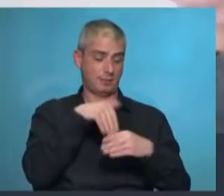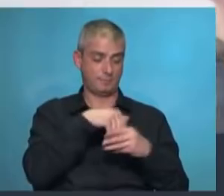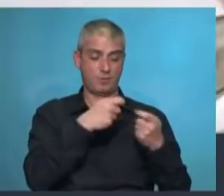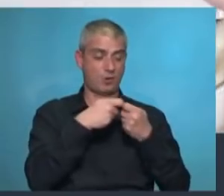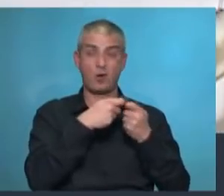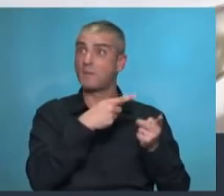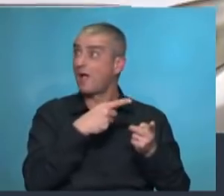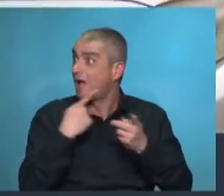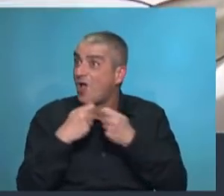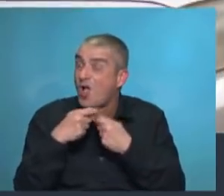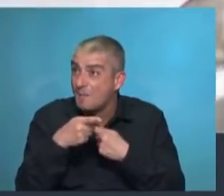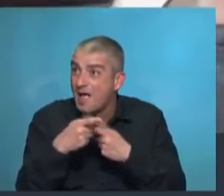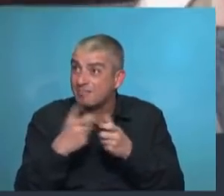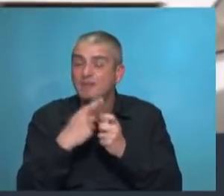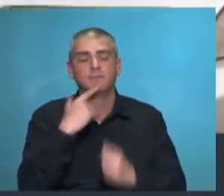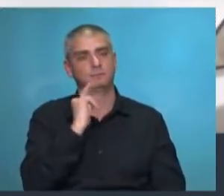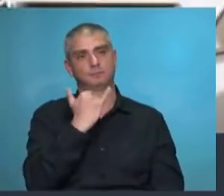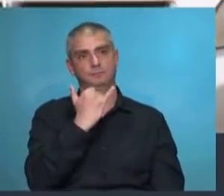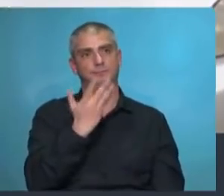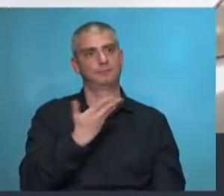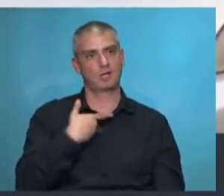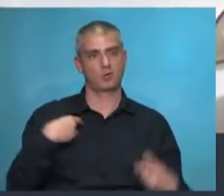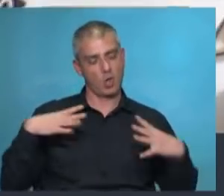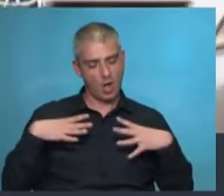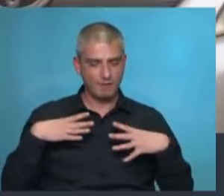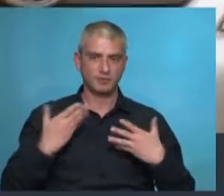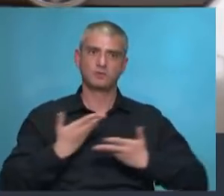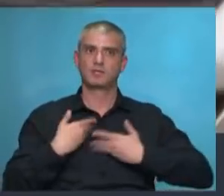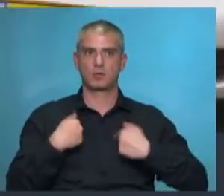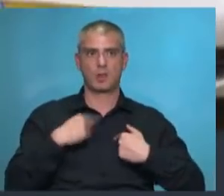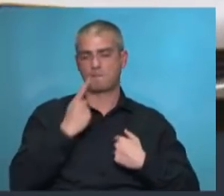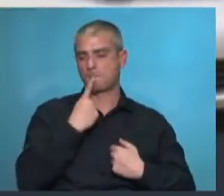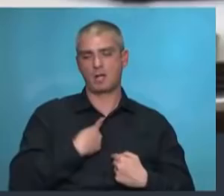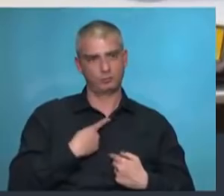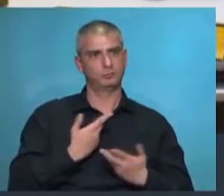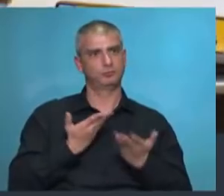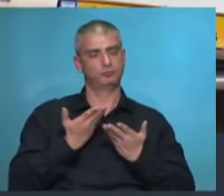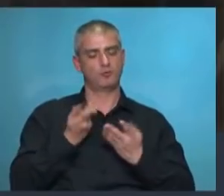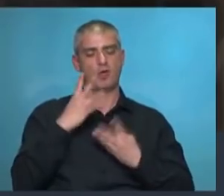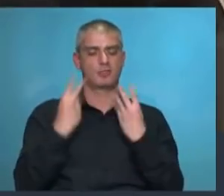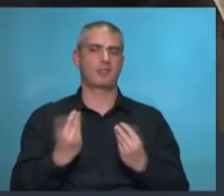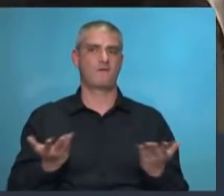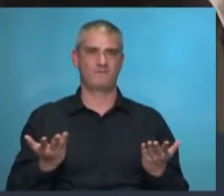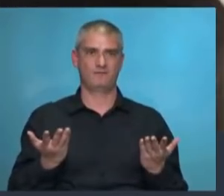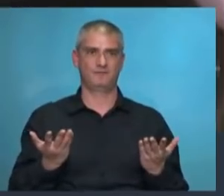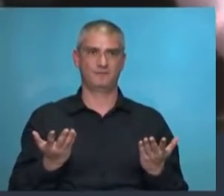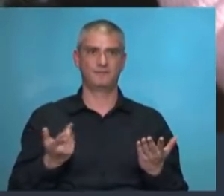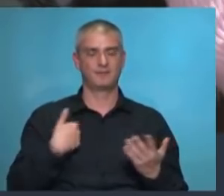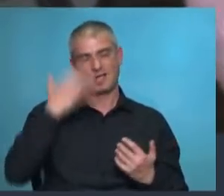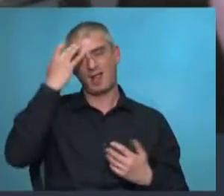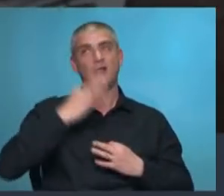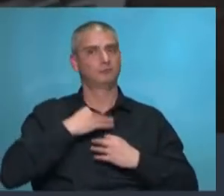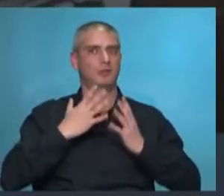כמקומפרטיב. מהקואופרטיב? כן, יתנו לחופשים ויתנו למה אני רוצה, כאילו שירות יותר טוב. אני, החלום